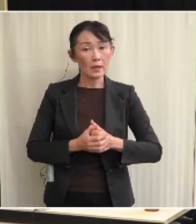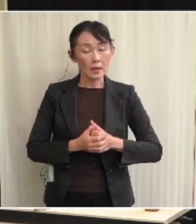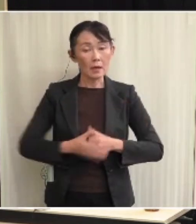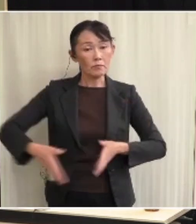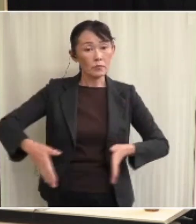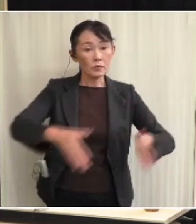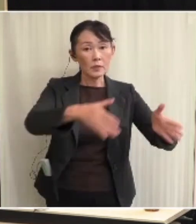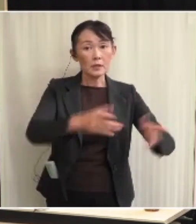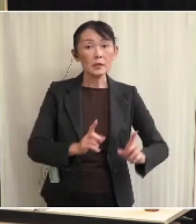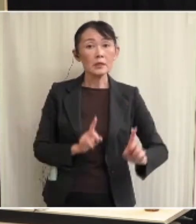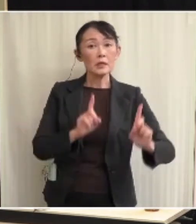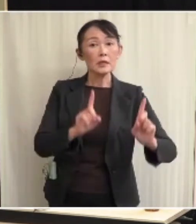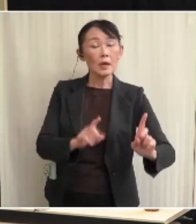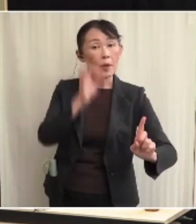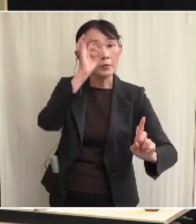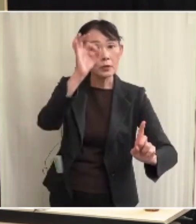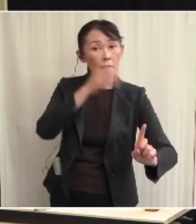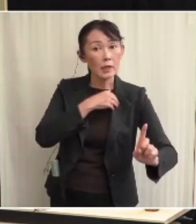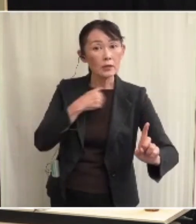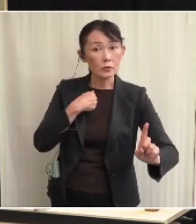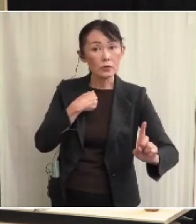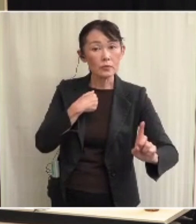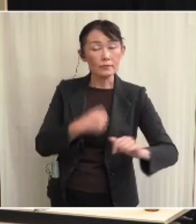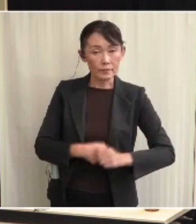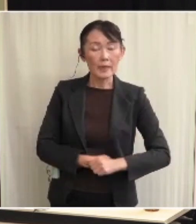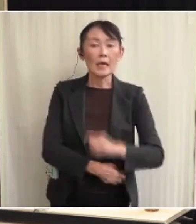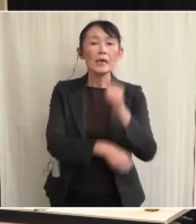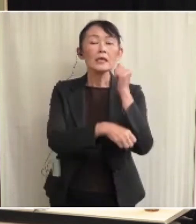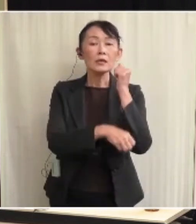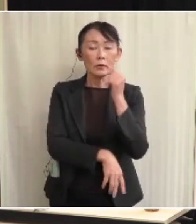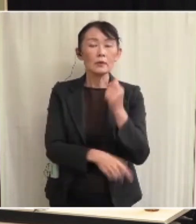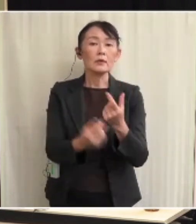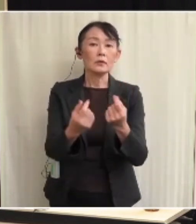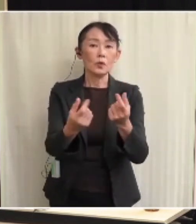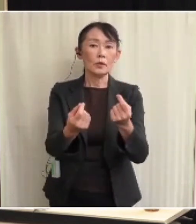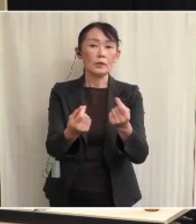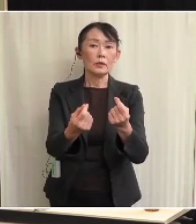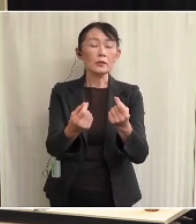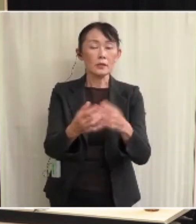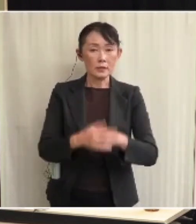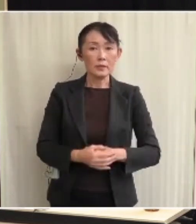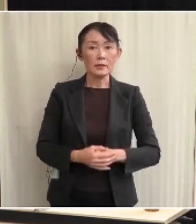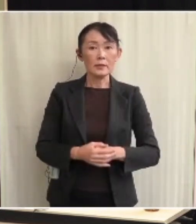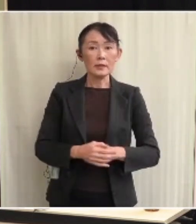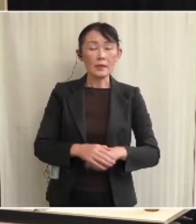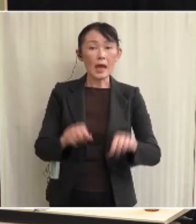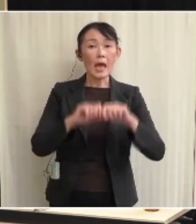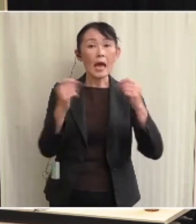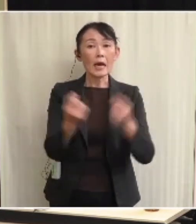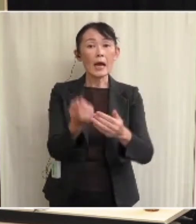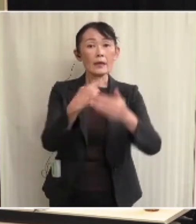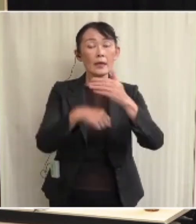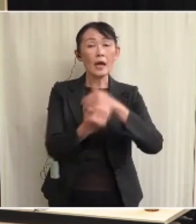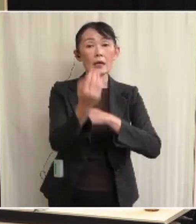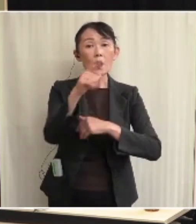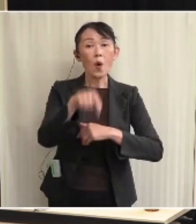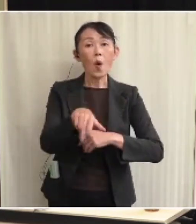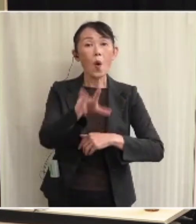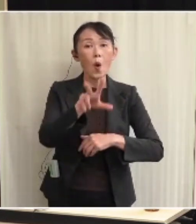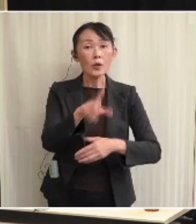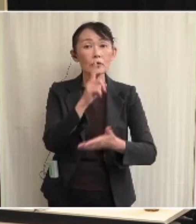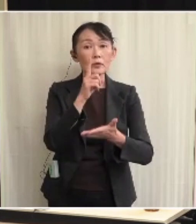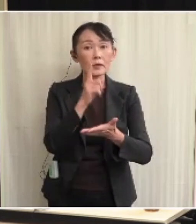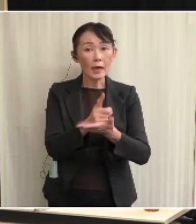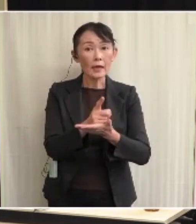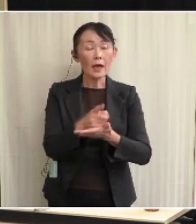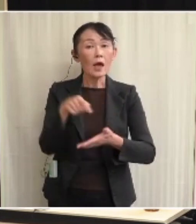ていうような形で。 基本はそうでございます。で、館内ホールだけ有料ということでよろしいですね。はい。 なるほど。全員集まった館内ホール